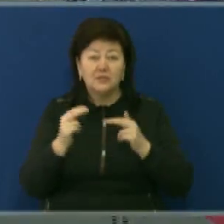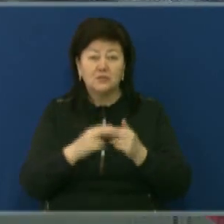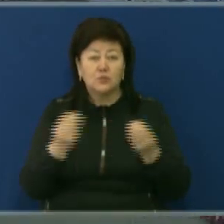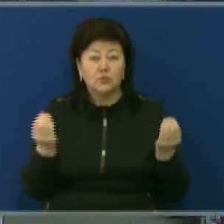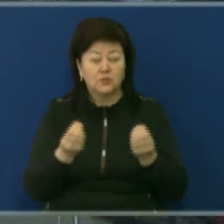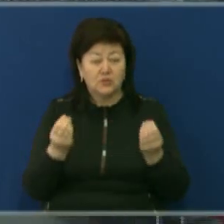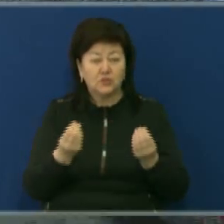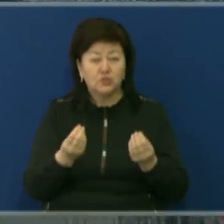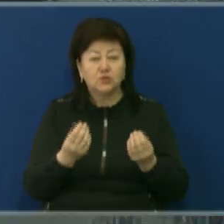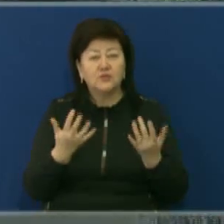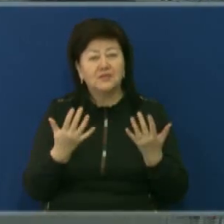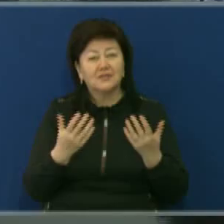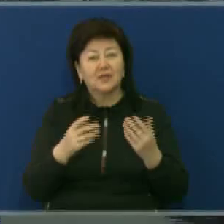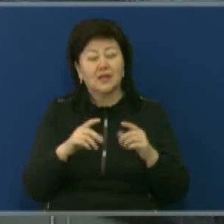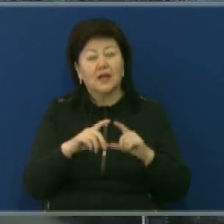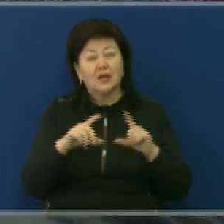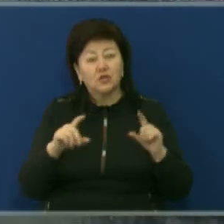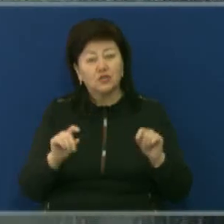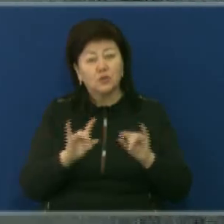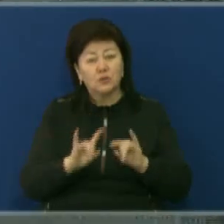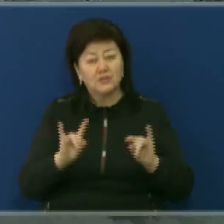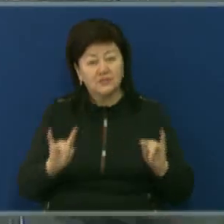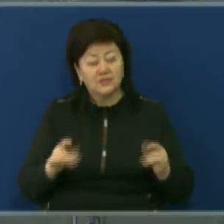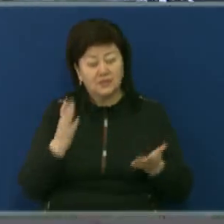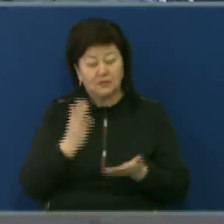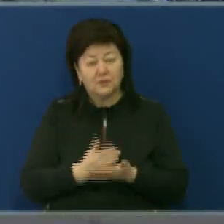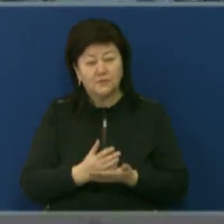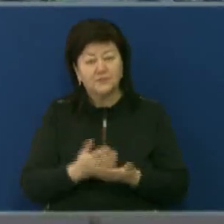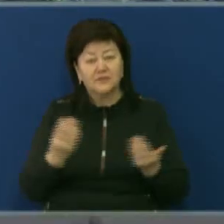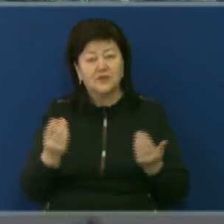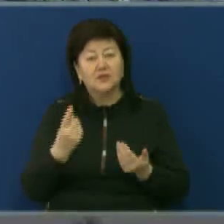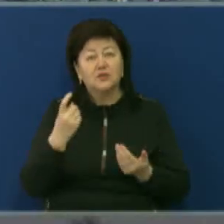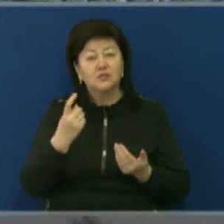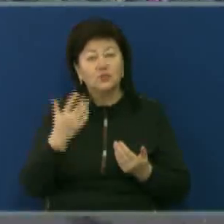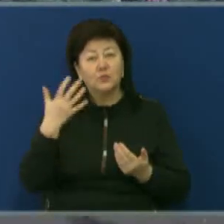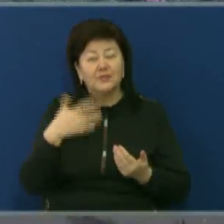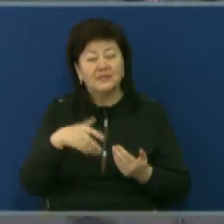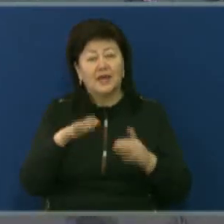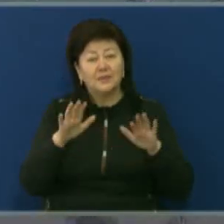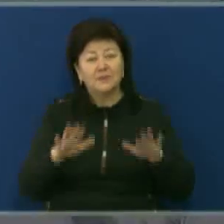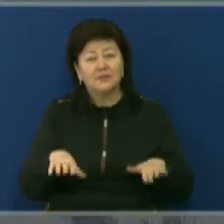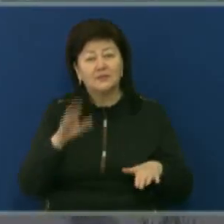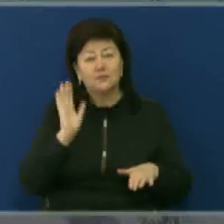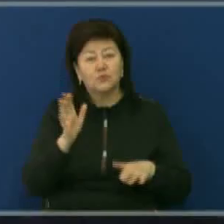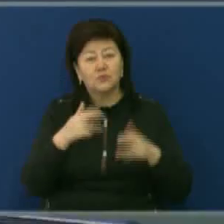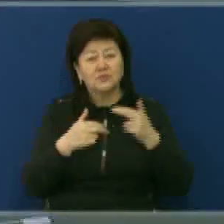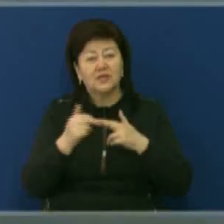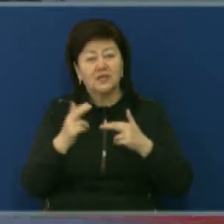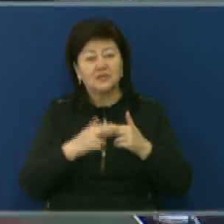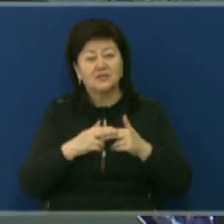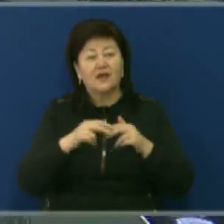білім беретін мектеп, университет жатақханасы мен 150 орындық оңалту орталығы және ірі сауда орталығының құрылысы